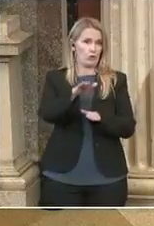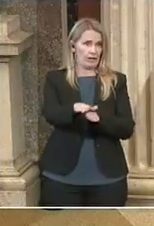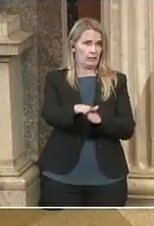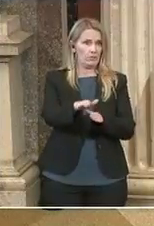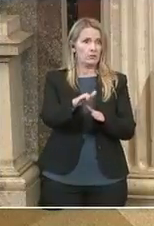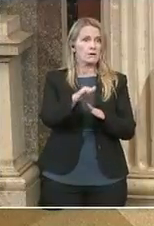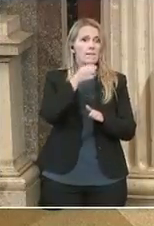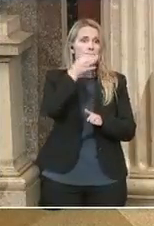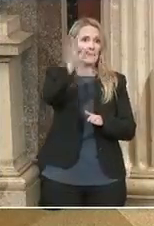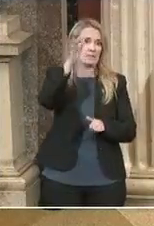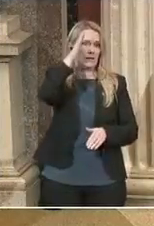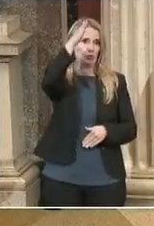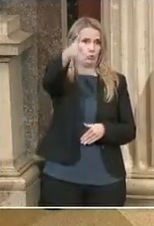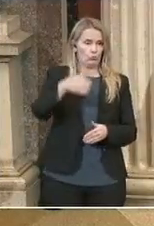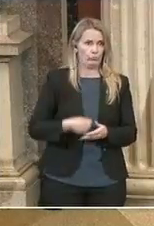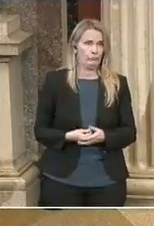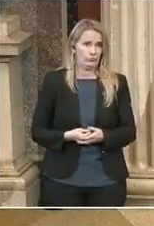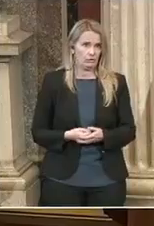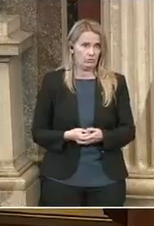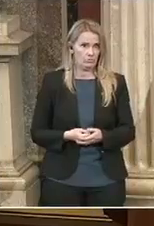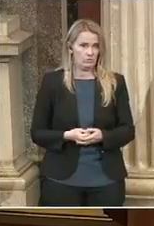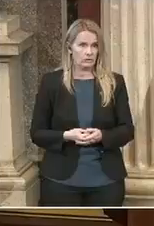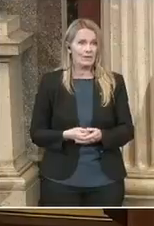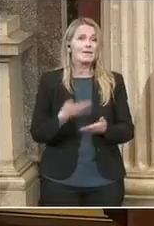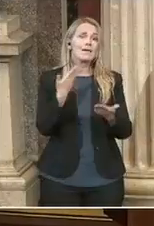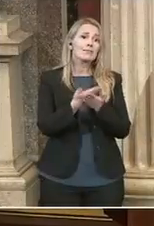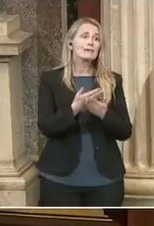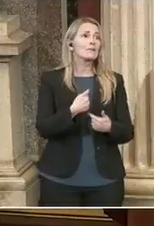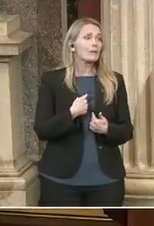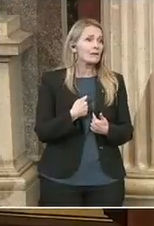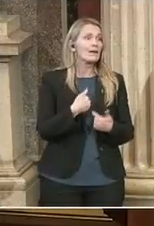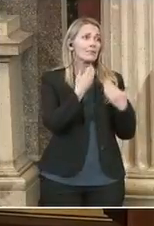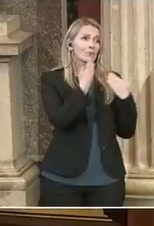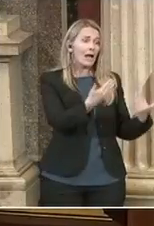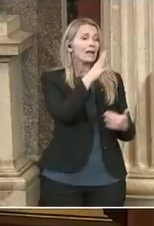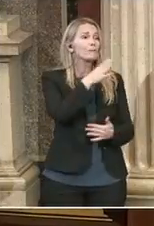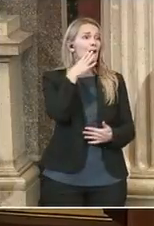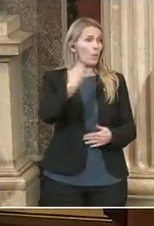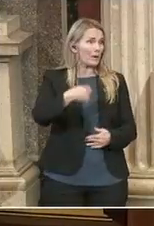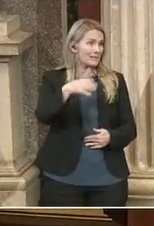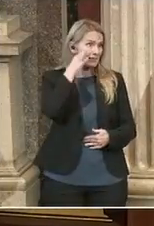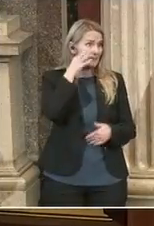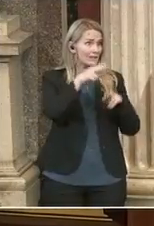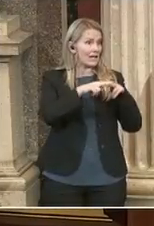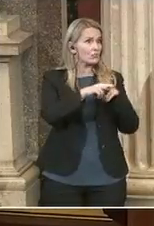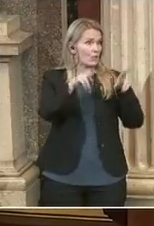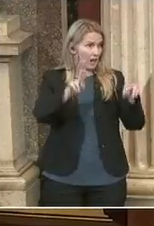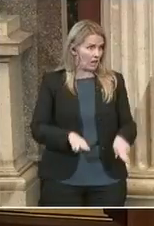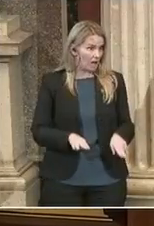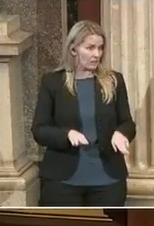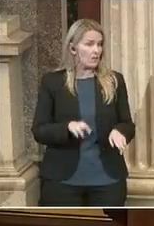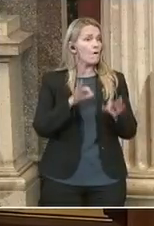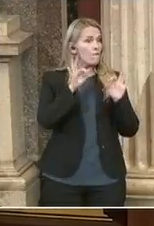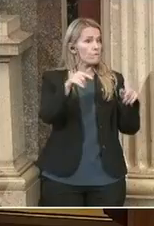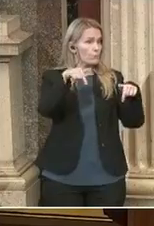eine bessere Zukunft deshalb danke ich der Frau Präsidentin des Nationalrates